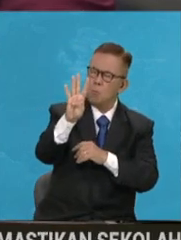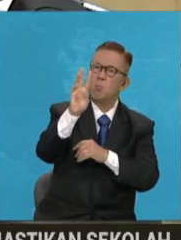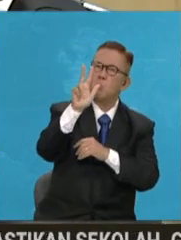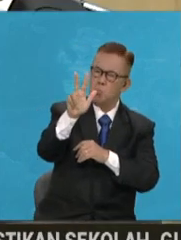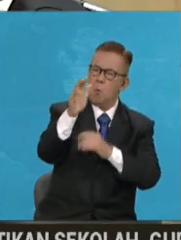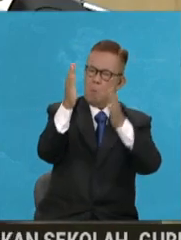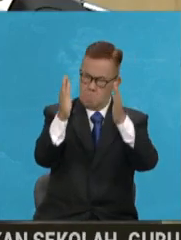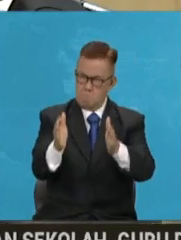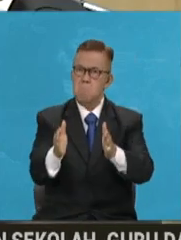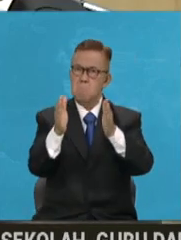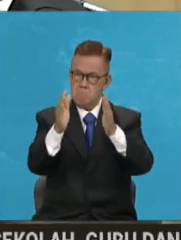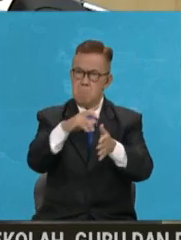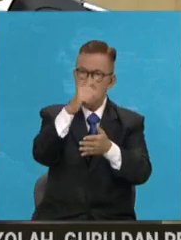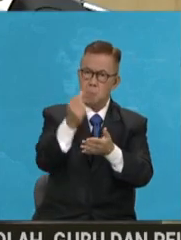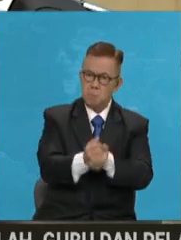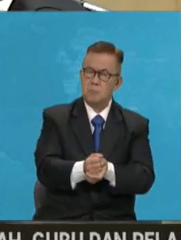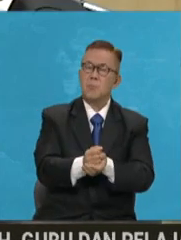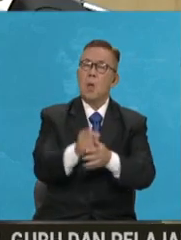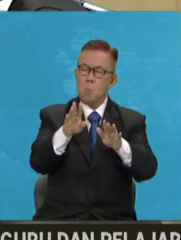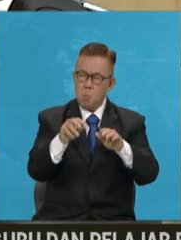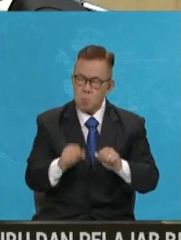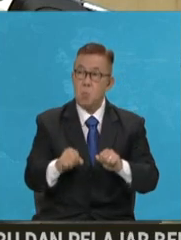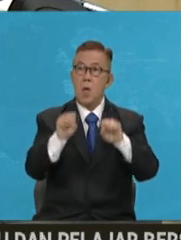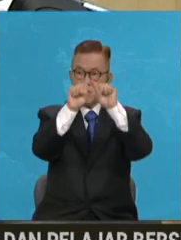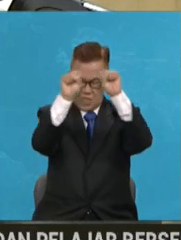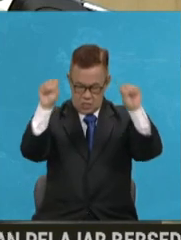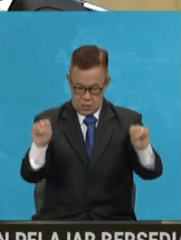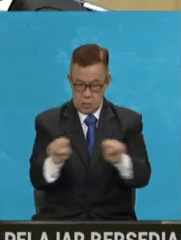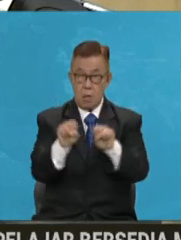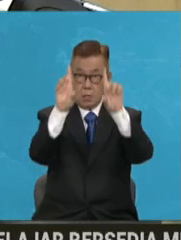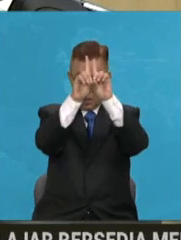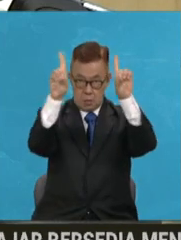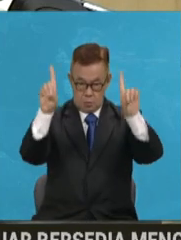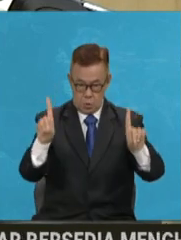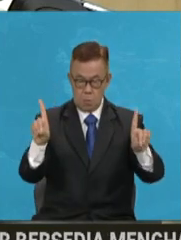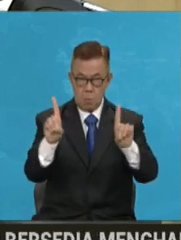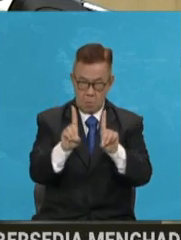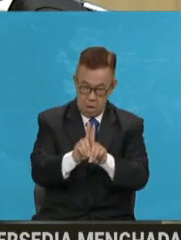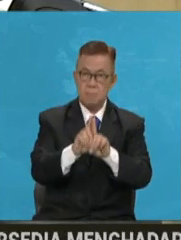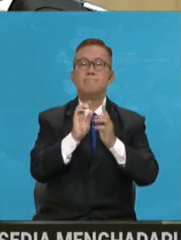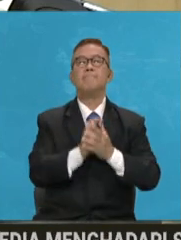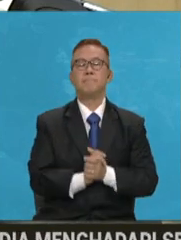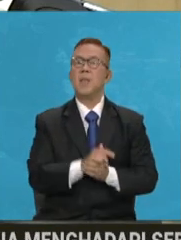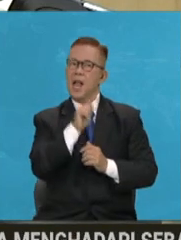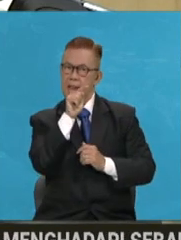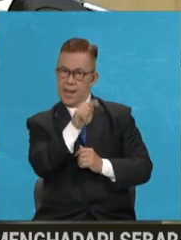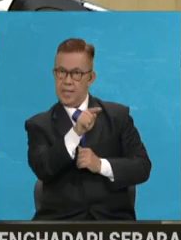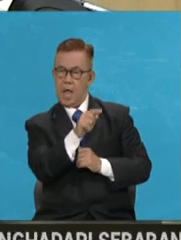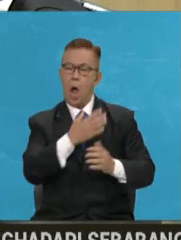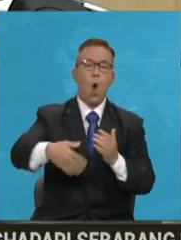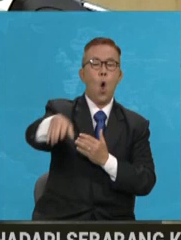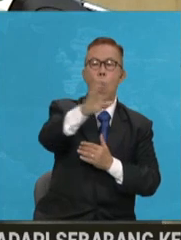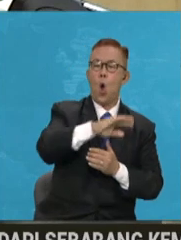bakal graduan akan menerima sijil dan Diploma dalam program bidang masing-masing majelis itu nanti para